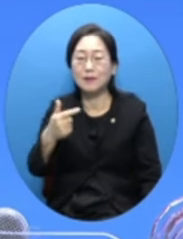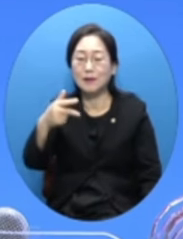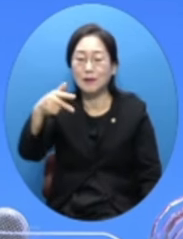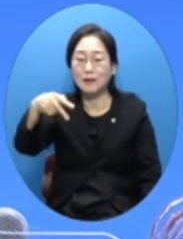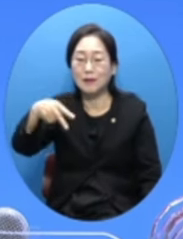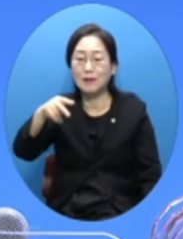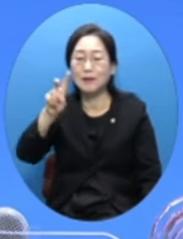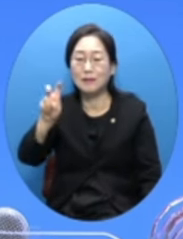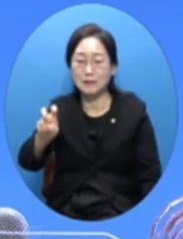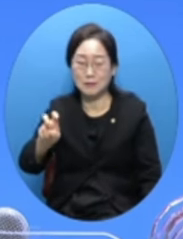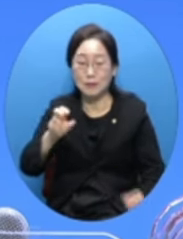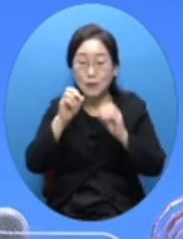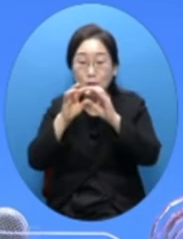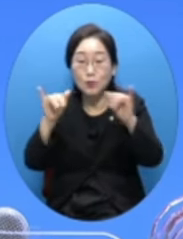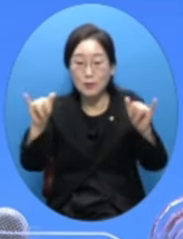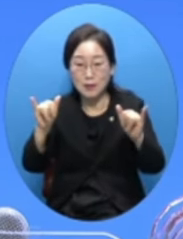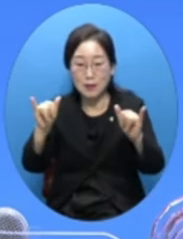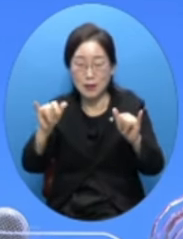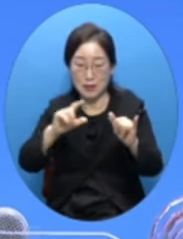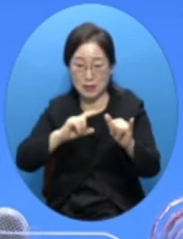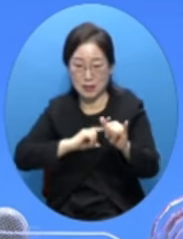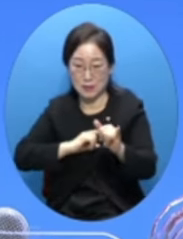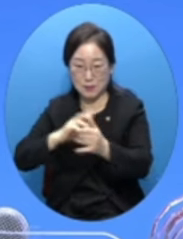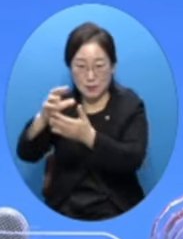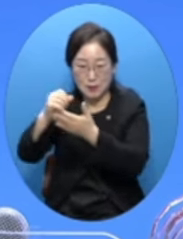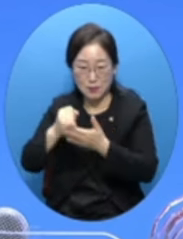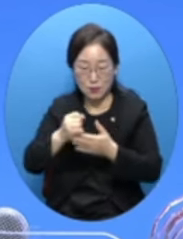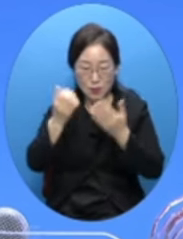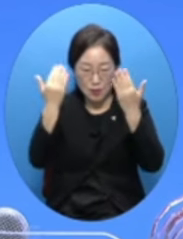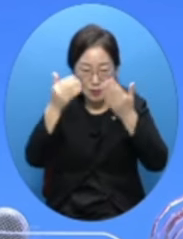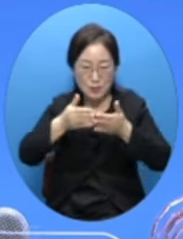학교를 세우기 위해서 갔을 때 보니까